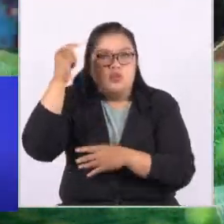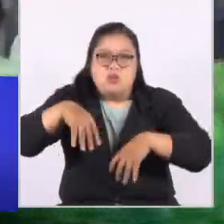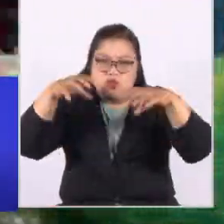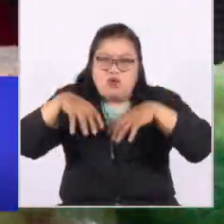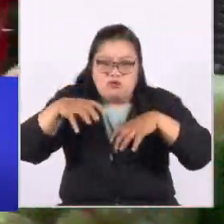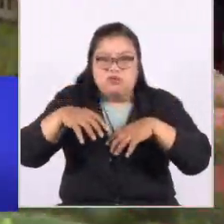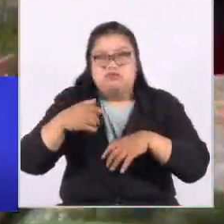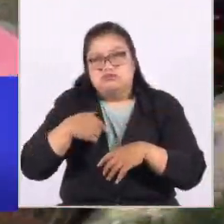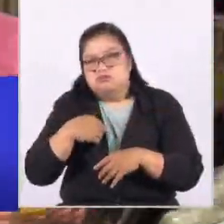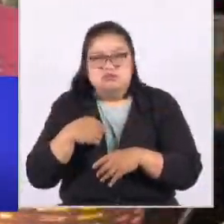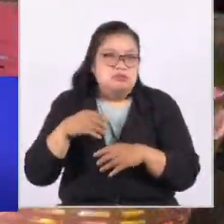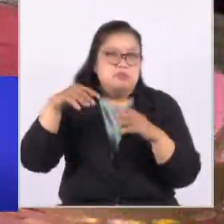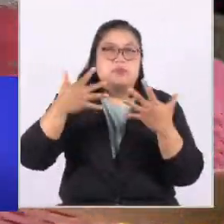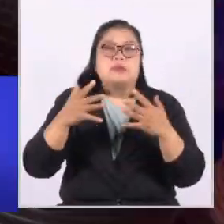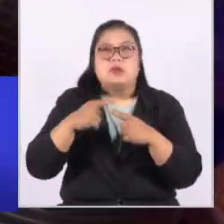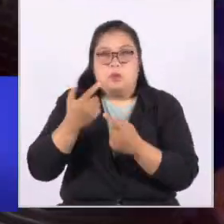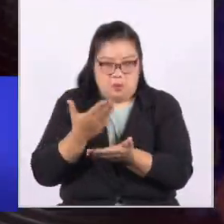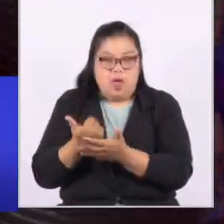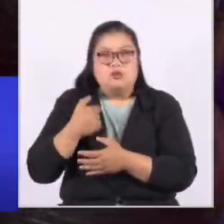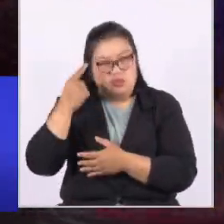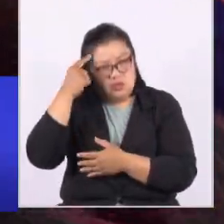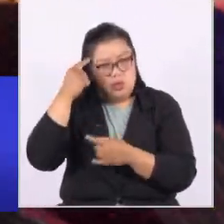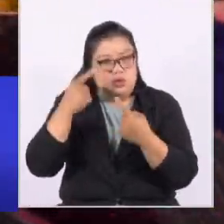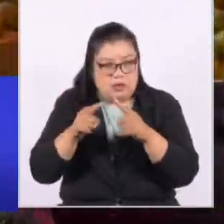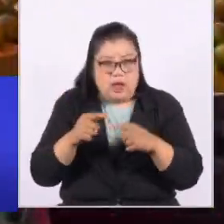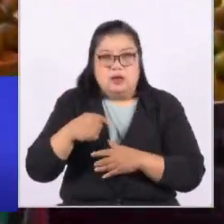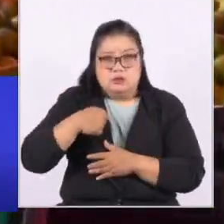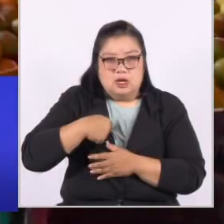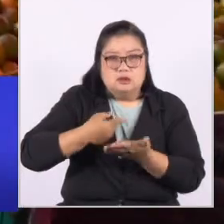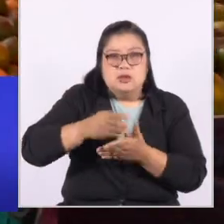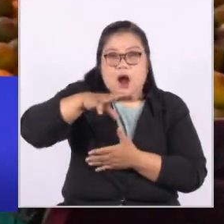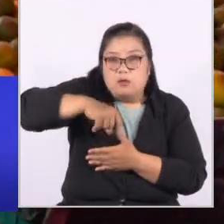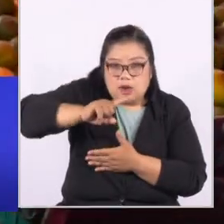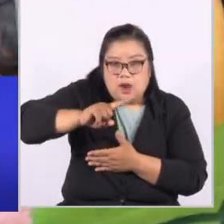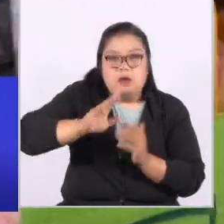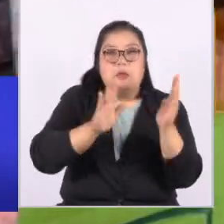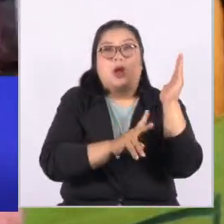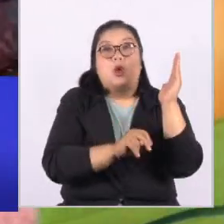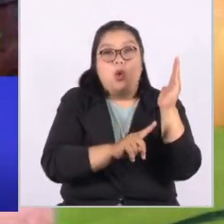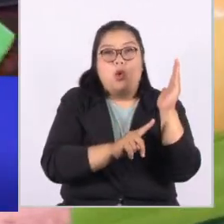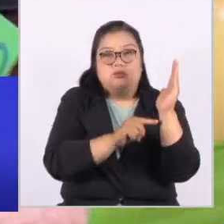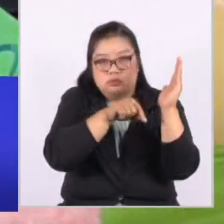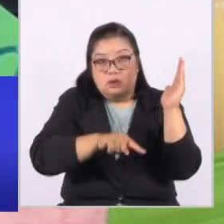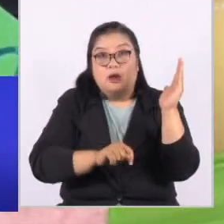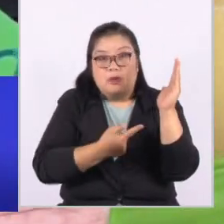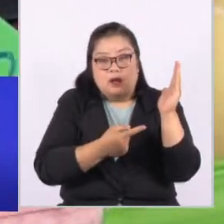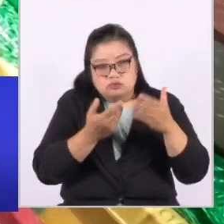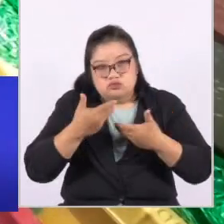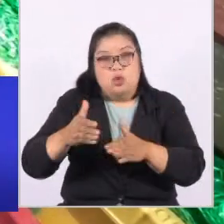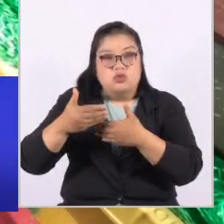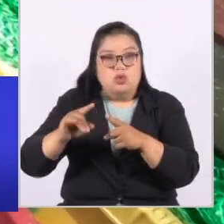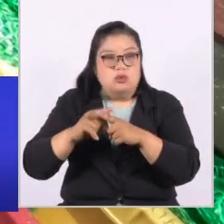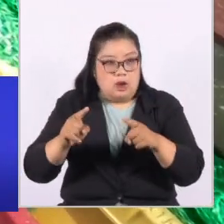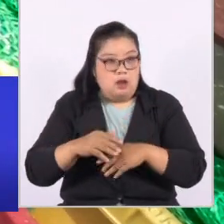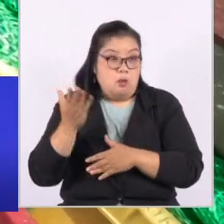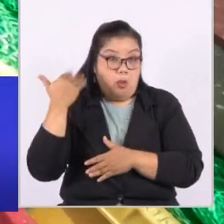บอกว่ามะนาวทั้งหมดซื้อมาจากจังหวัดนครศรีธรรมราชราคาเนี่ยปรับขึ้นรายวันเลยนะแล้วมีแนวโน้มว่าจะปรับขึ้นสูงอีกค่ะเคย